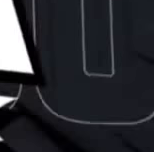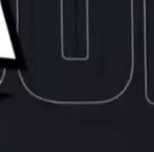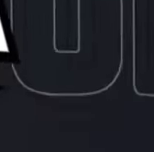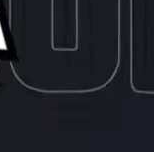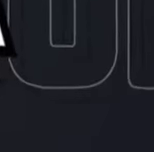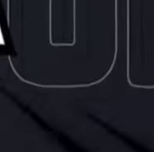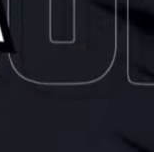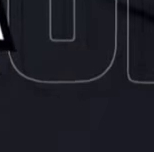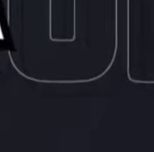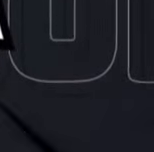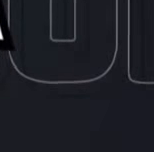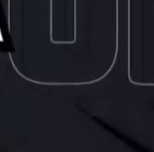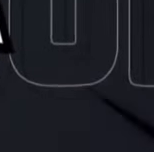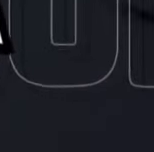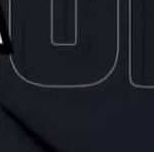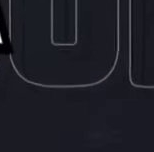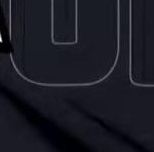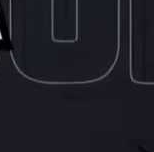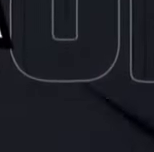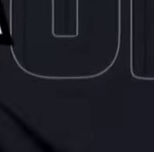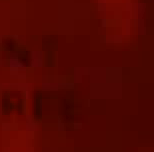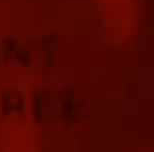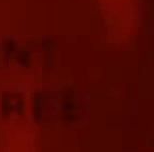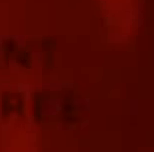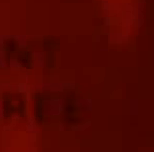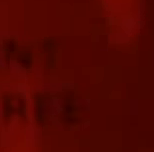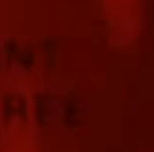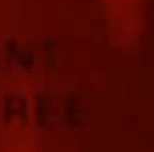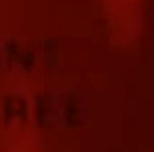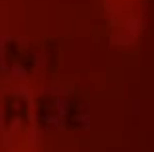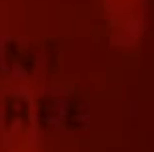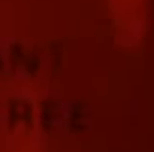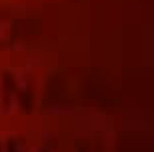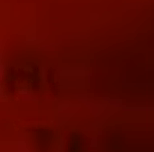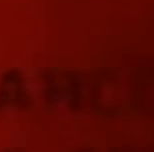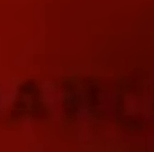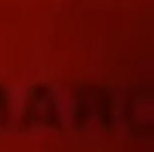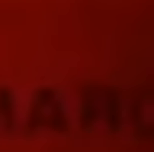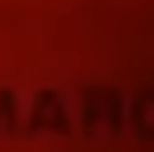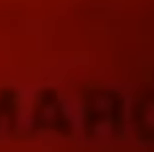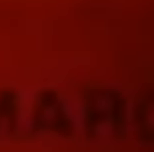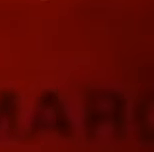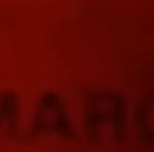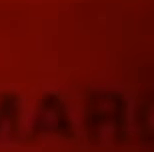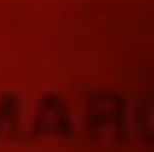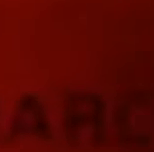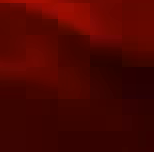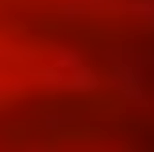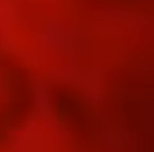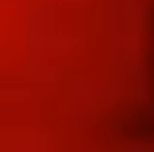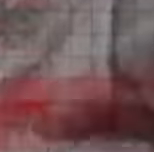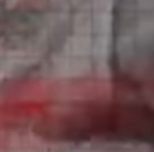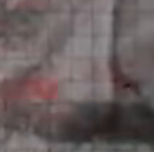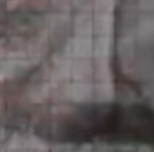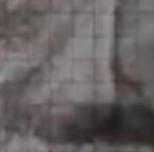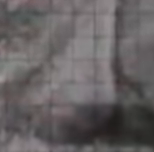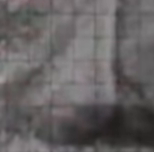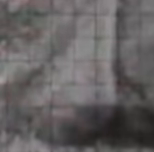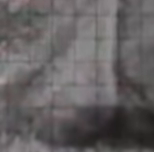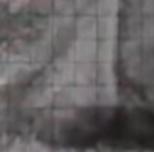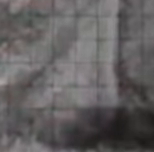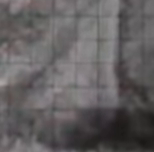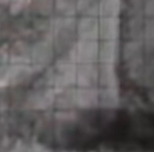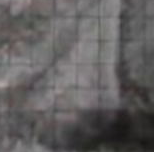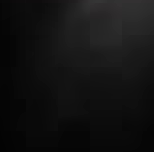Presenting The Dictator's Playbook. Pag-usapan na natin ito with someone very close to home, si former President